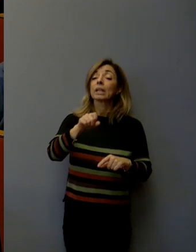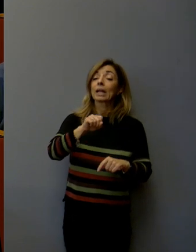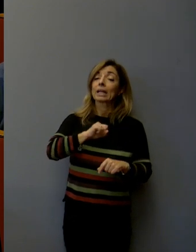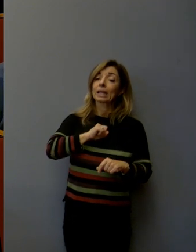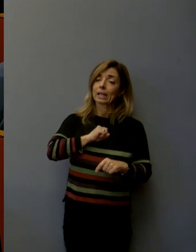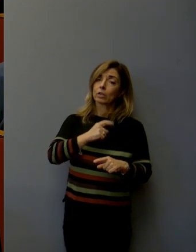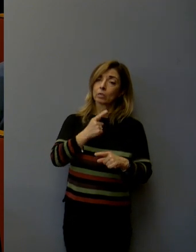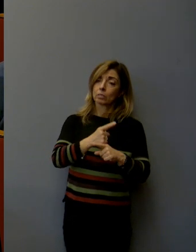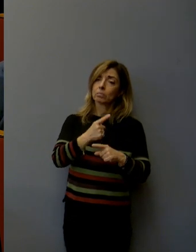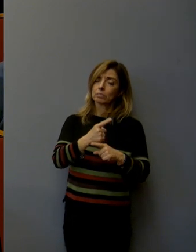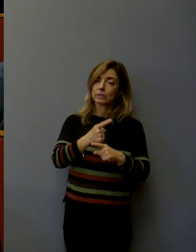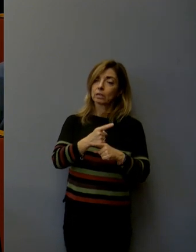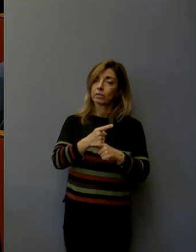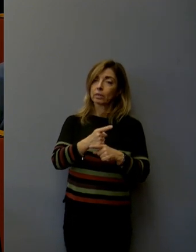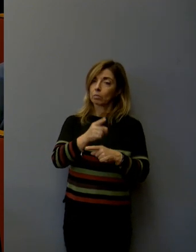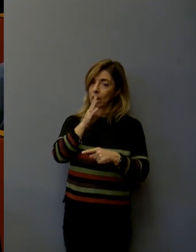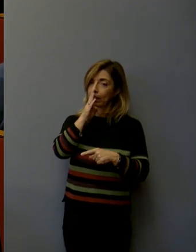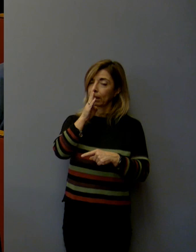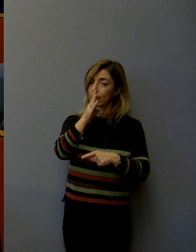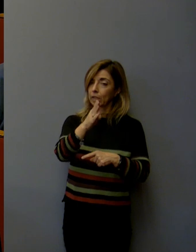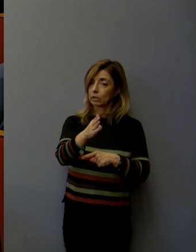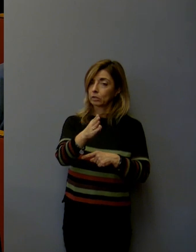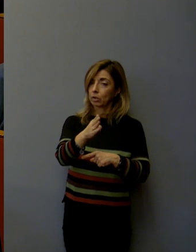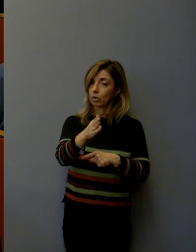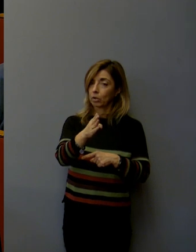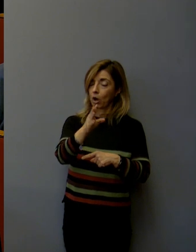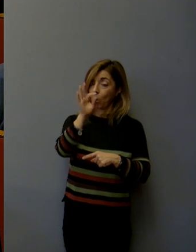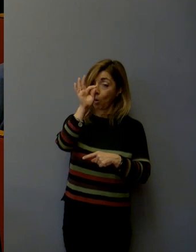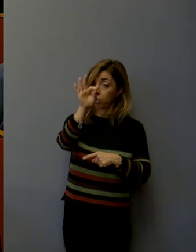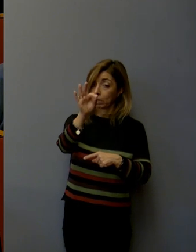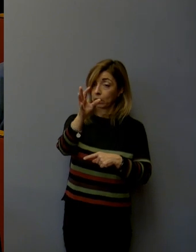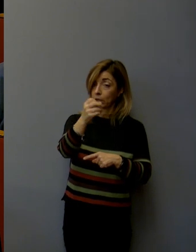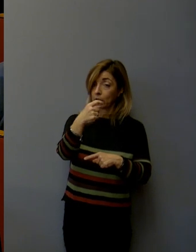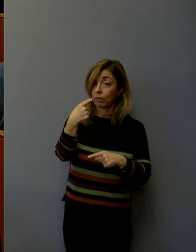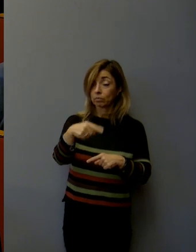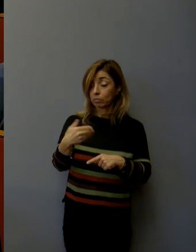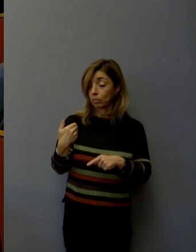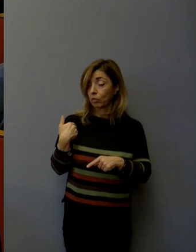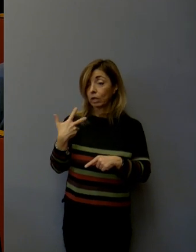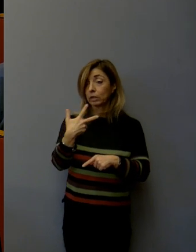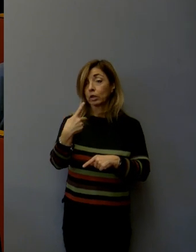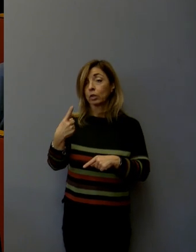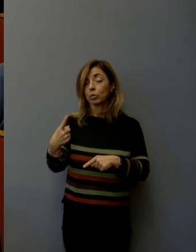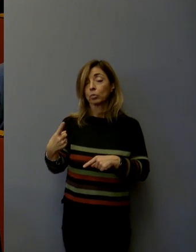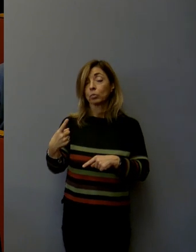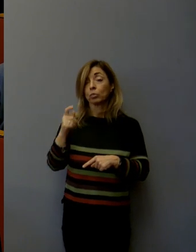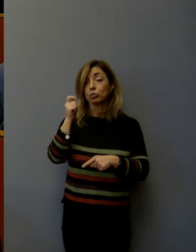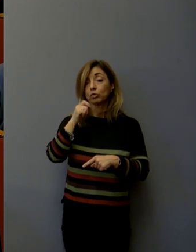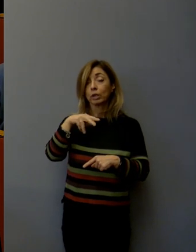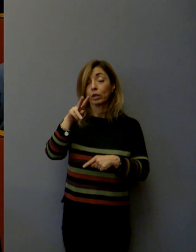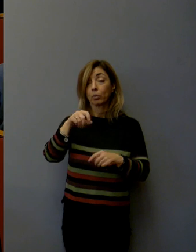questa direzione visto che in consiglio comunale è stata approvata una delibera il 31 gennaio del 2017